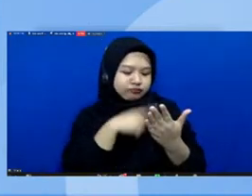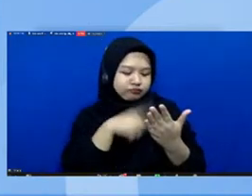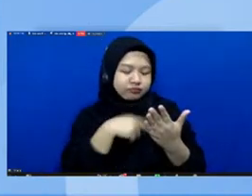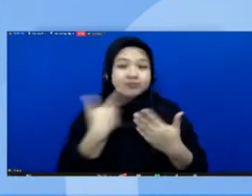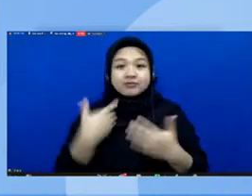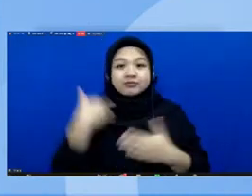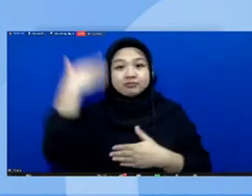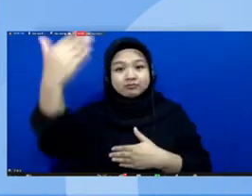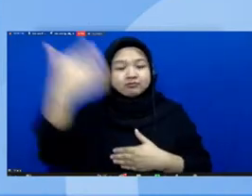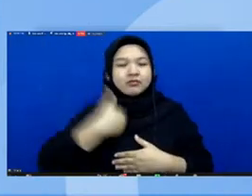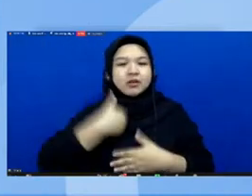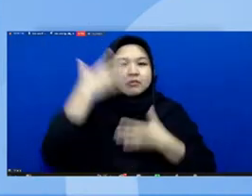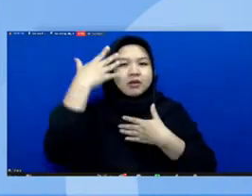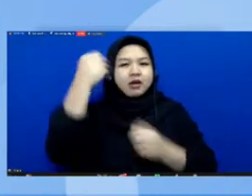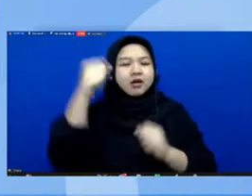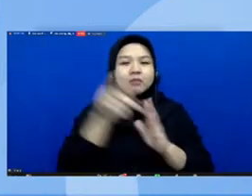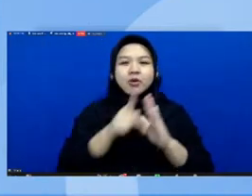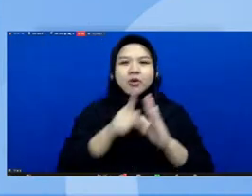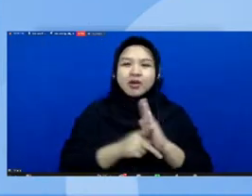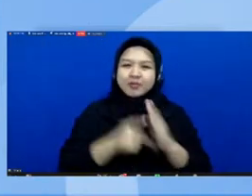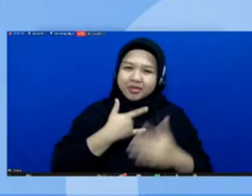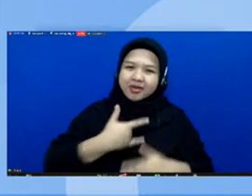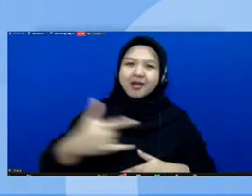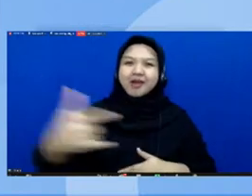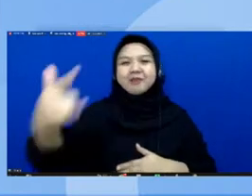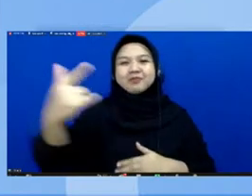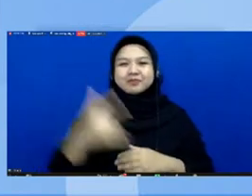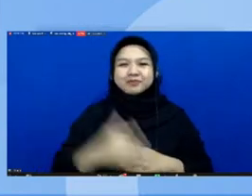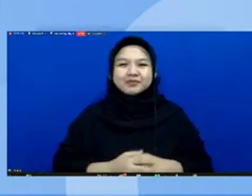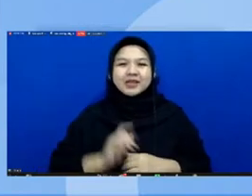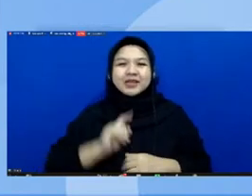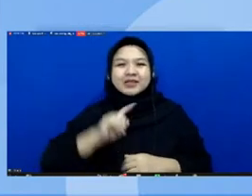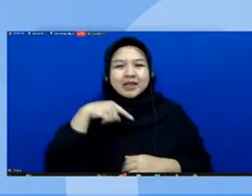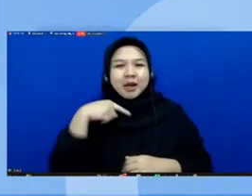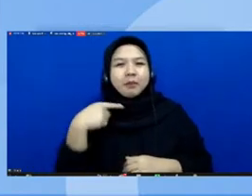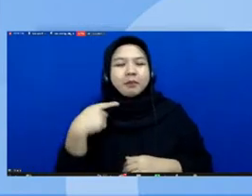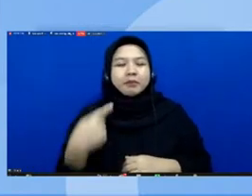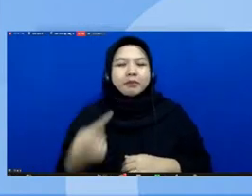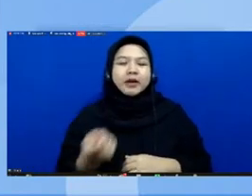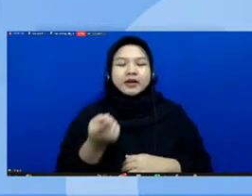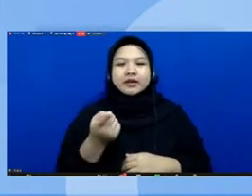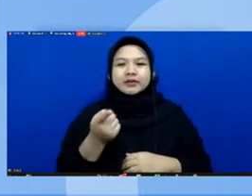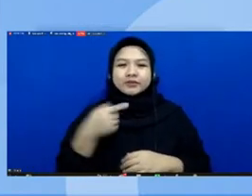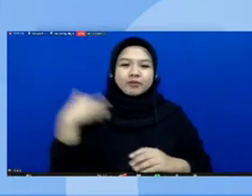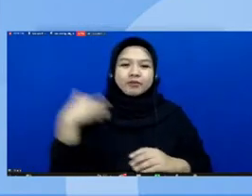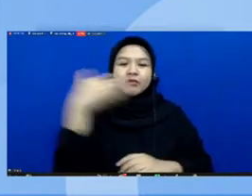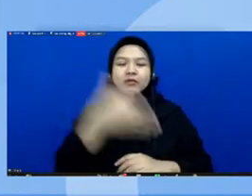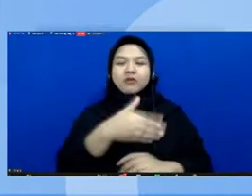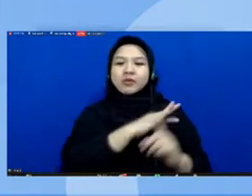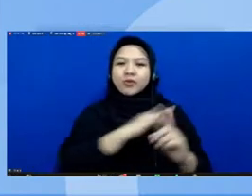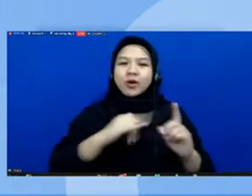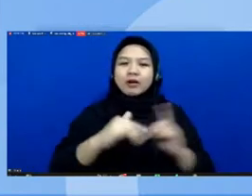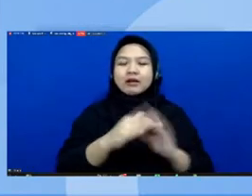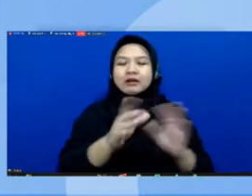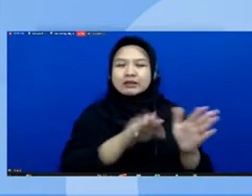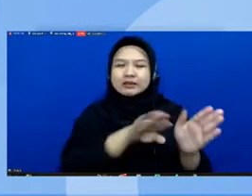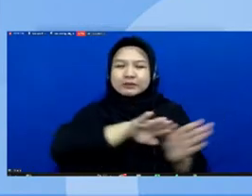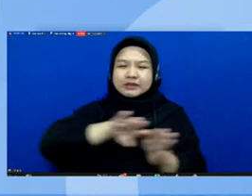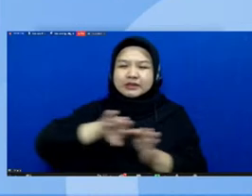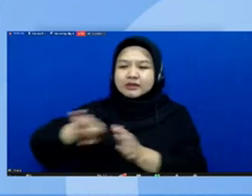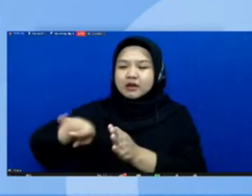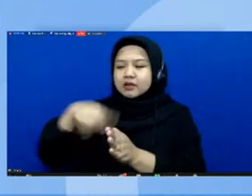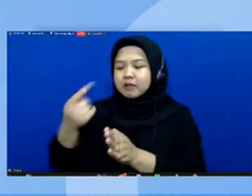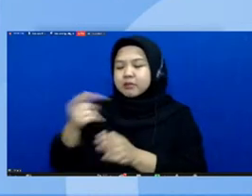kami berharap program ini tetap berlanjut. Jadi sampai ke warga yang di pinggiran juga sampai tahu